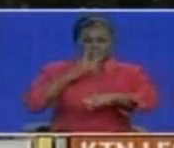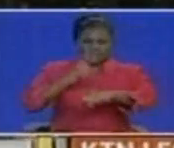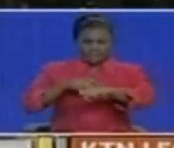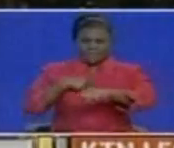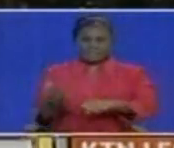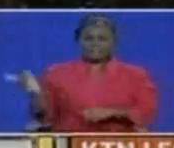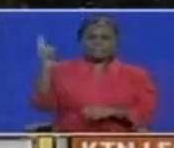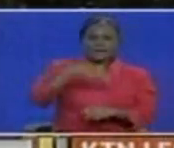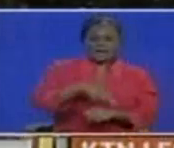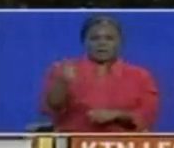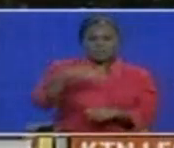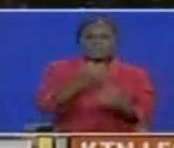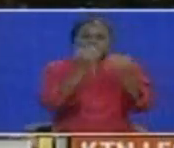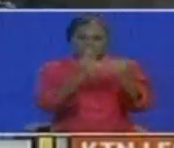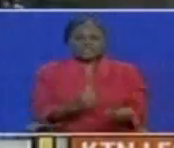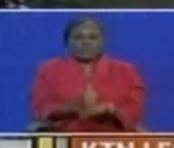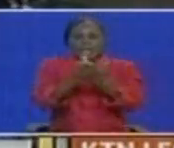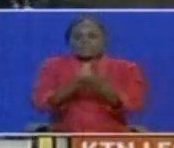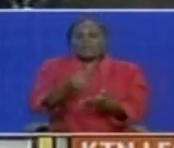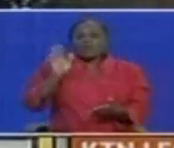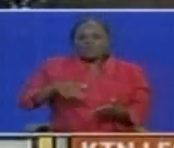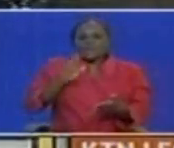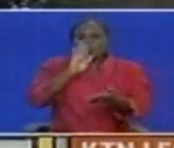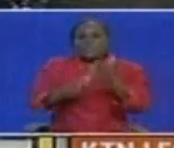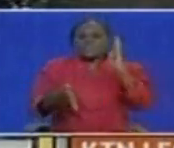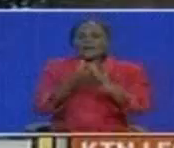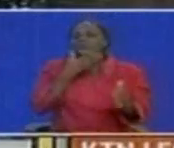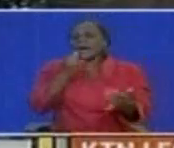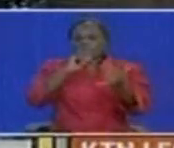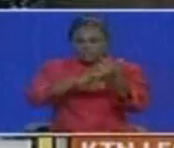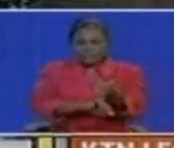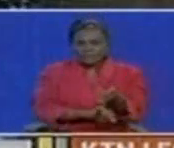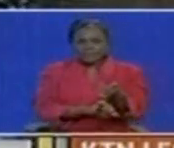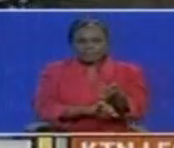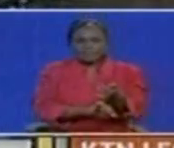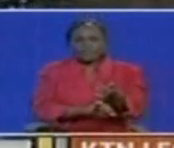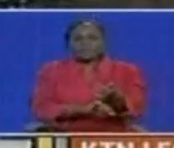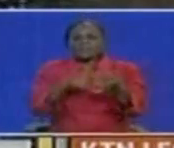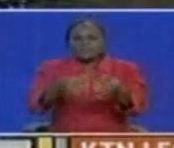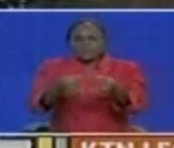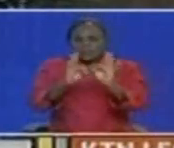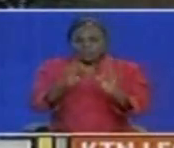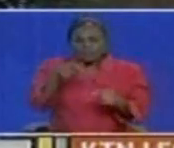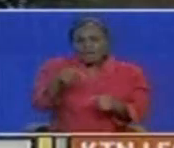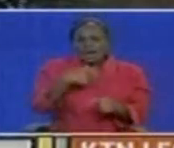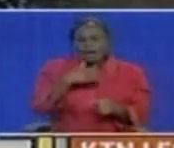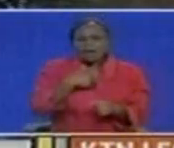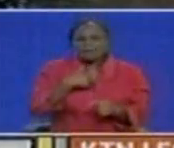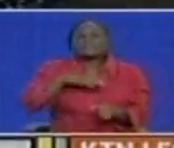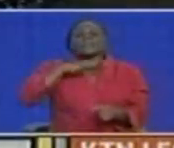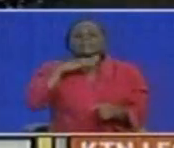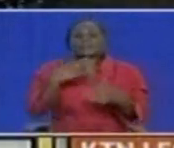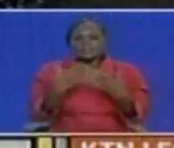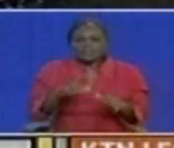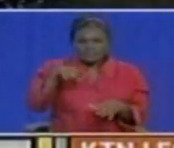here we needed to help the widows. And my husband was a police officer, 30-year police officer, and he passed away,